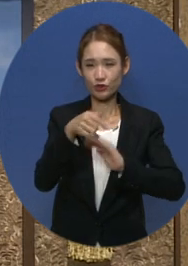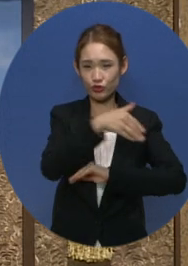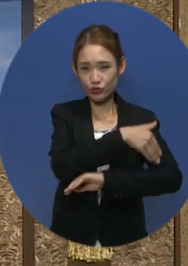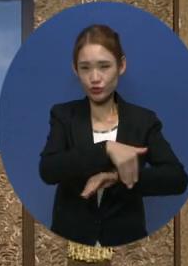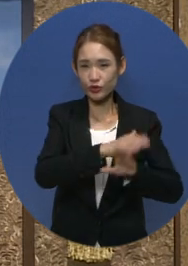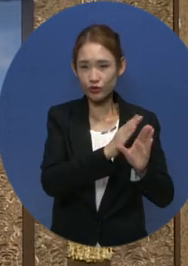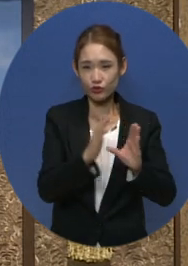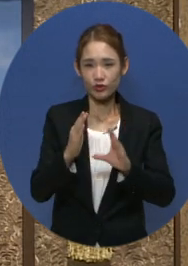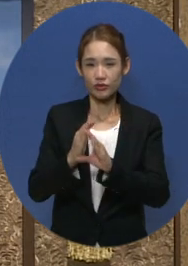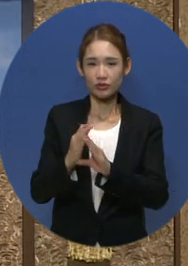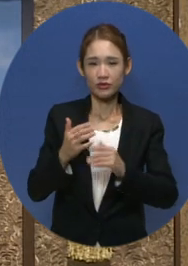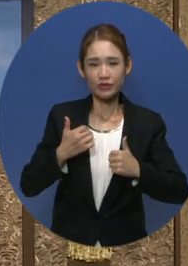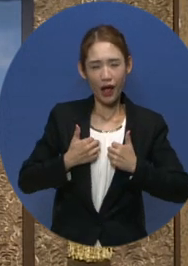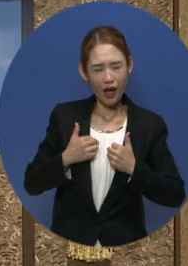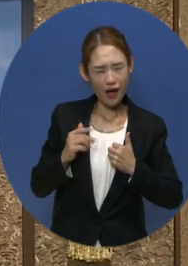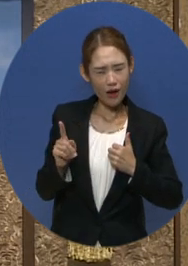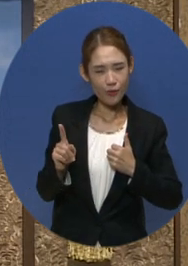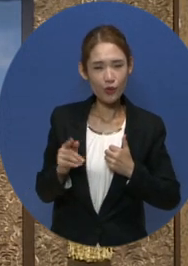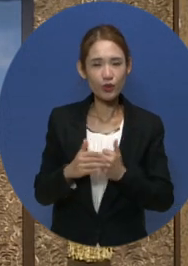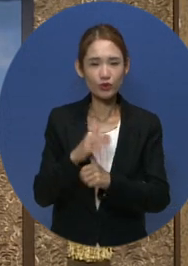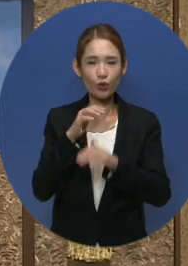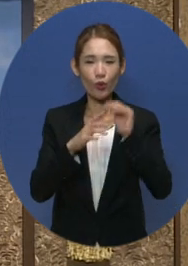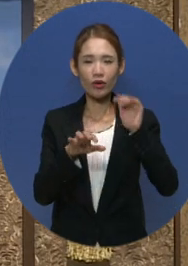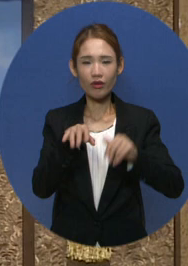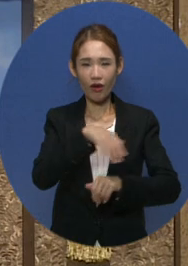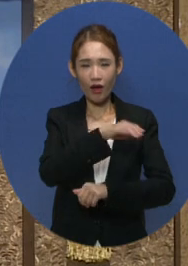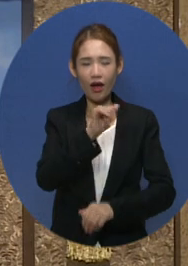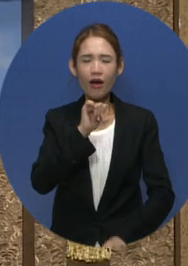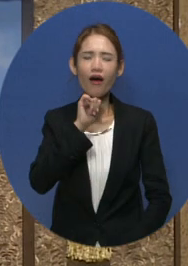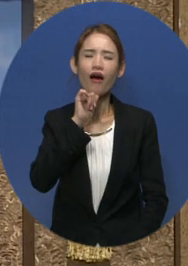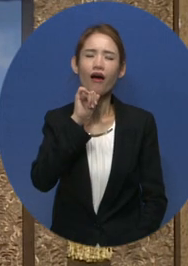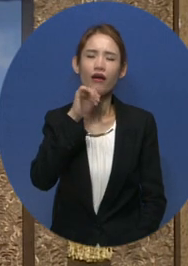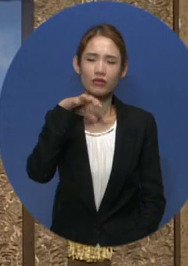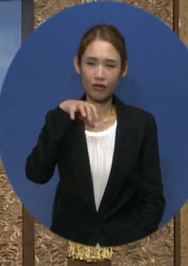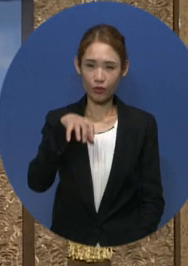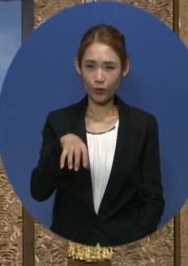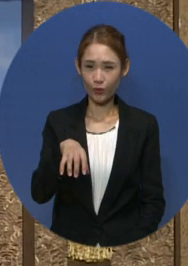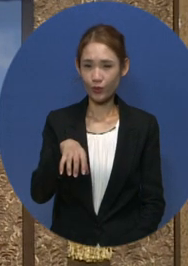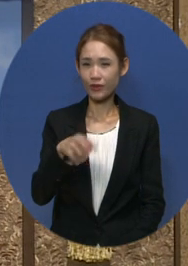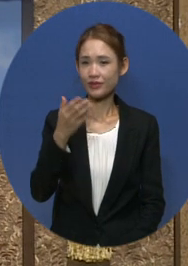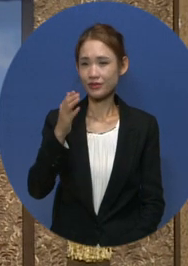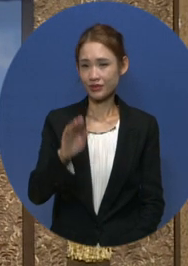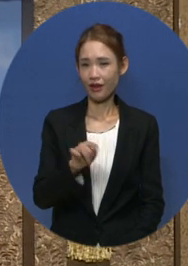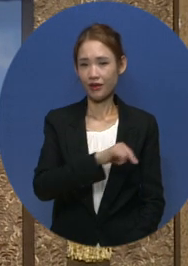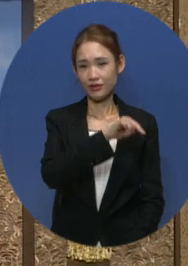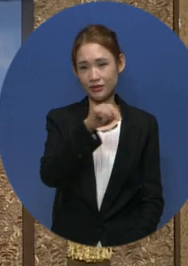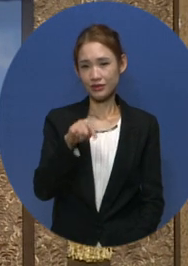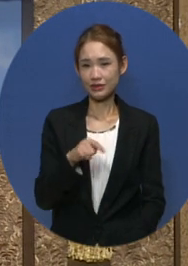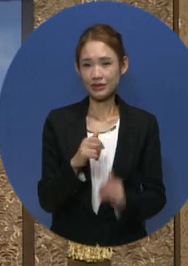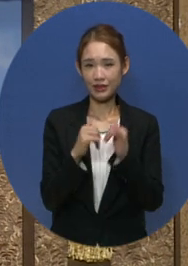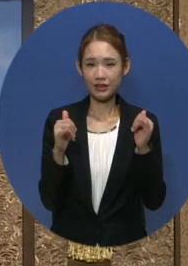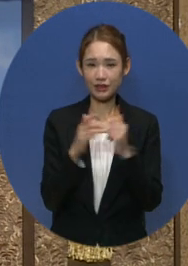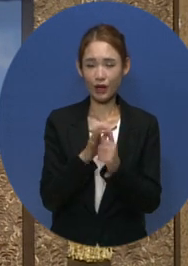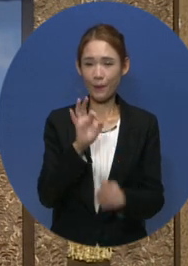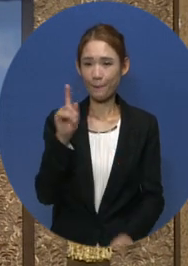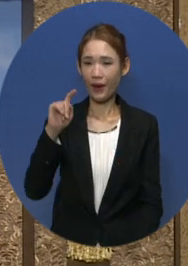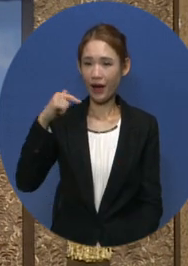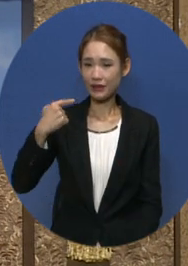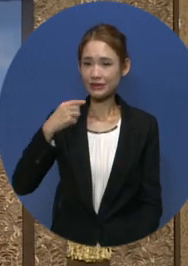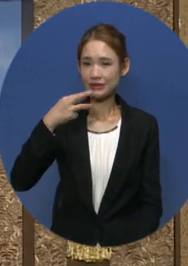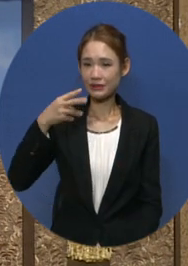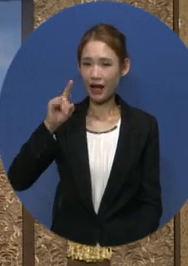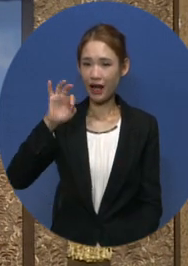네. 그 동네가 굉장히 그 좀 가난한 달동네거든요. 네. 그런데 이제 그 동네 사람들이 파그라움 센터가